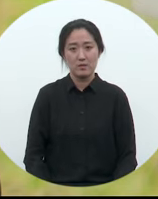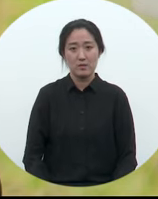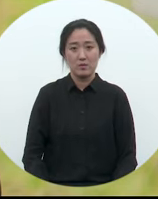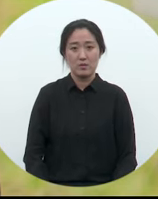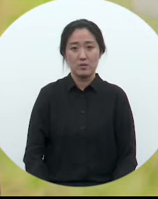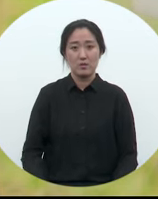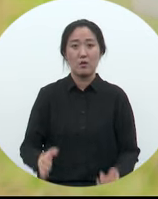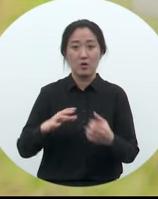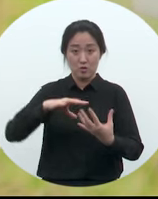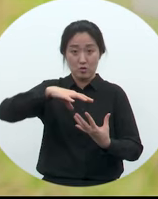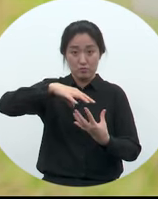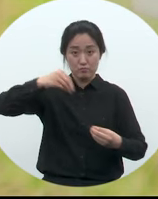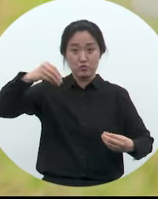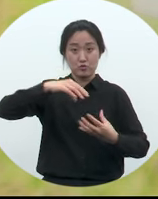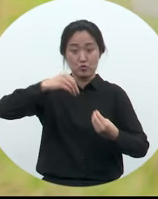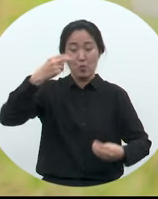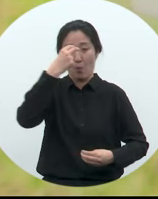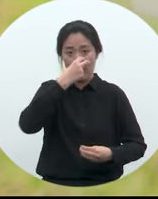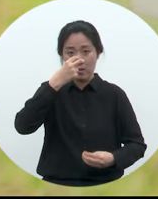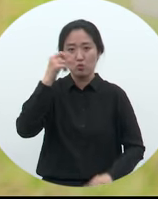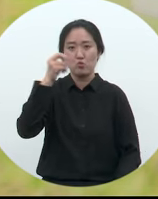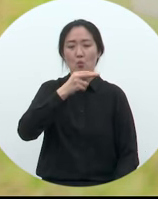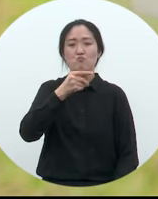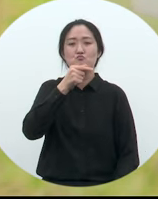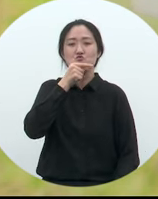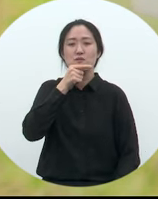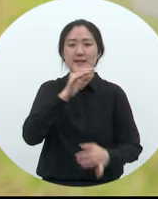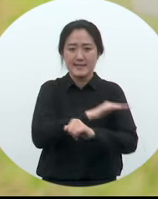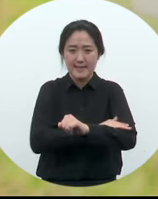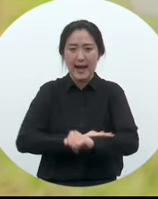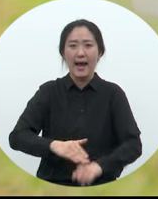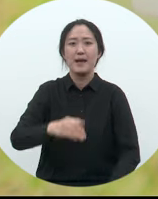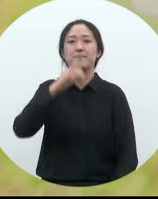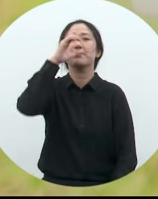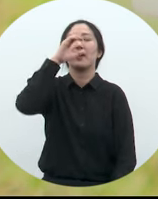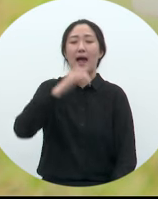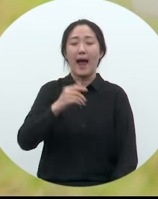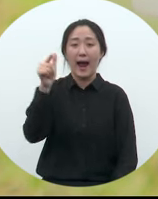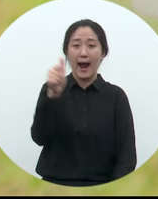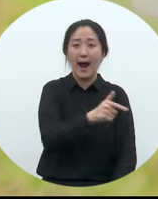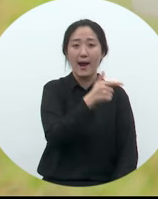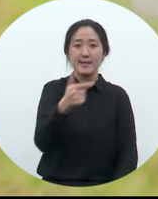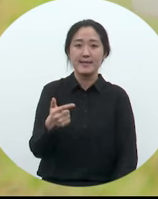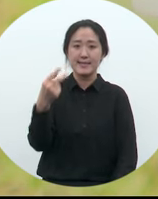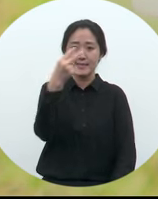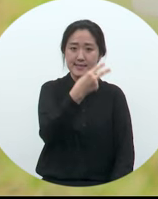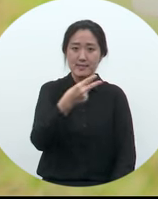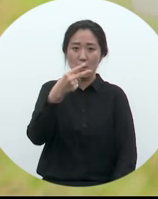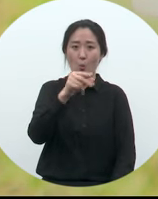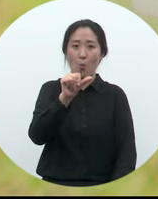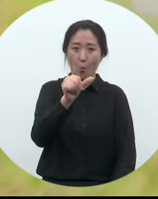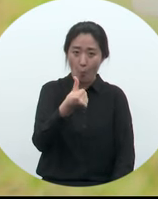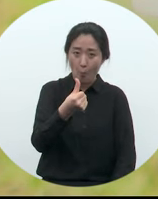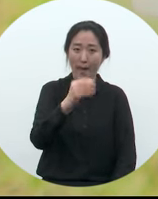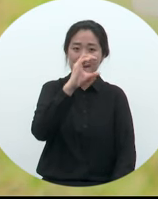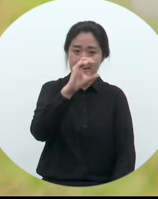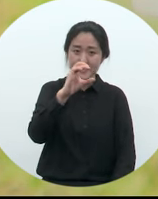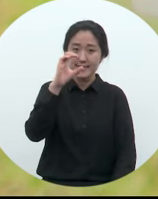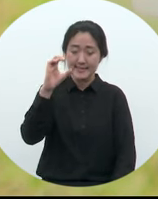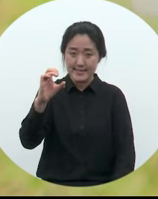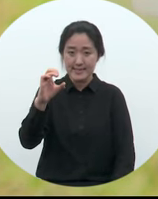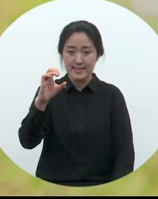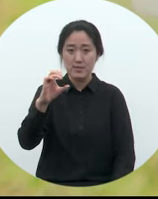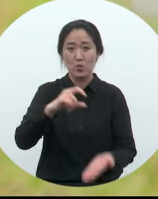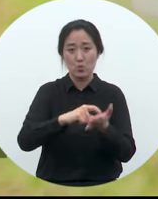관리를 잘 해야 된다. 그리고 또 물을 잘 마시는 것이 굉장히 중요합니다. 대개 우리가 하루에 2,500cc 정도 물을